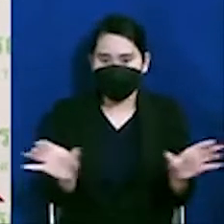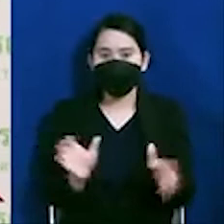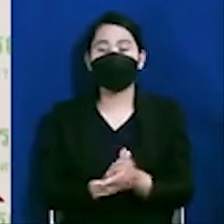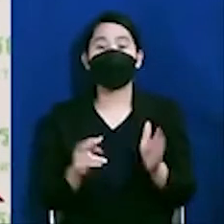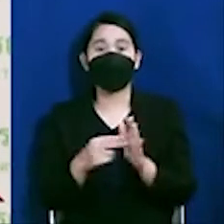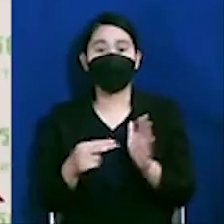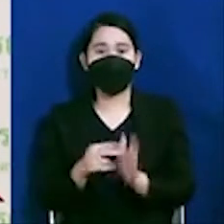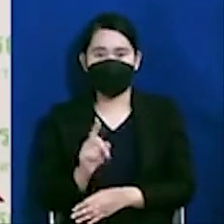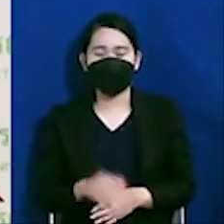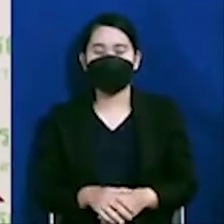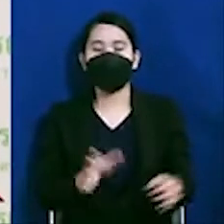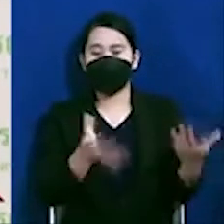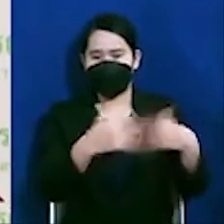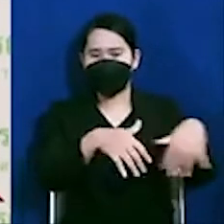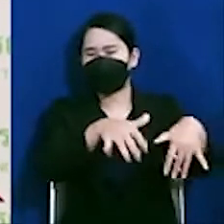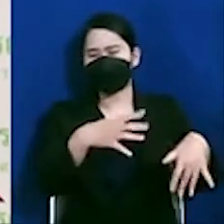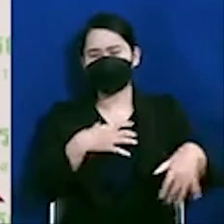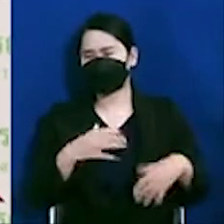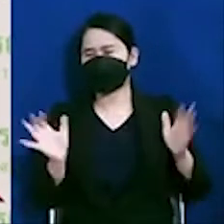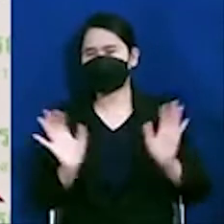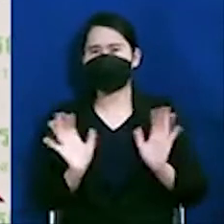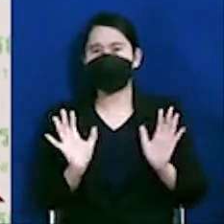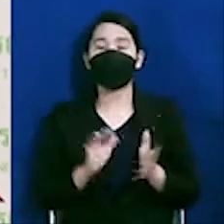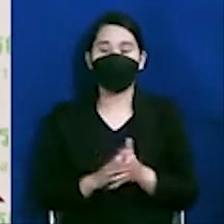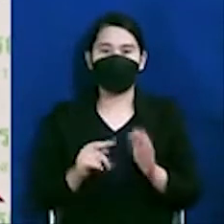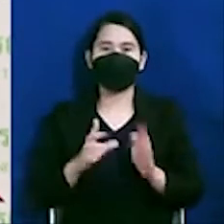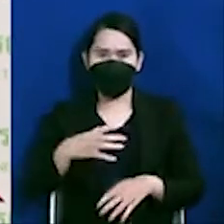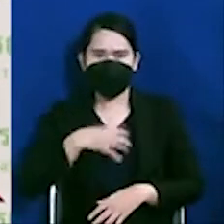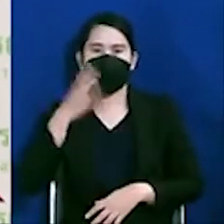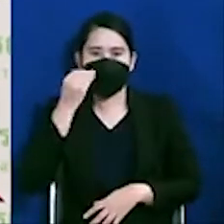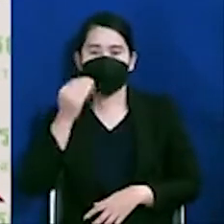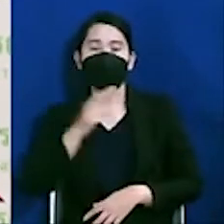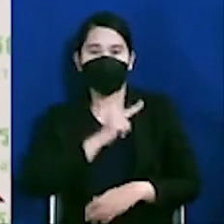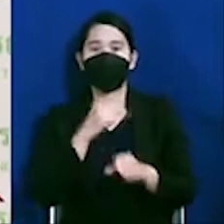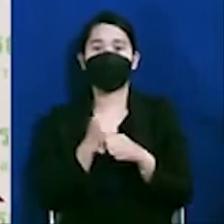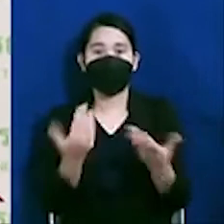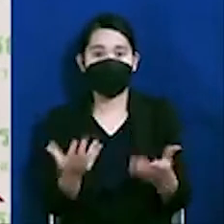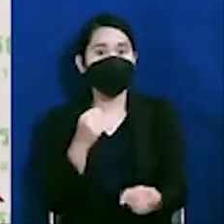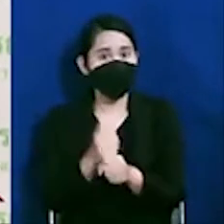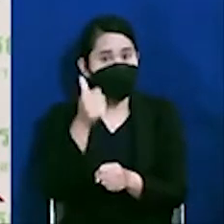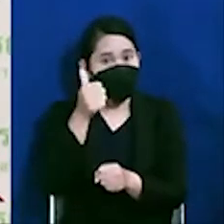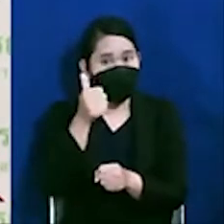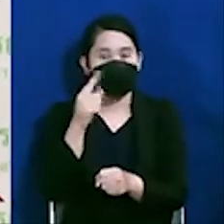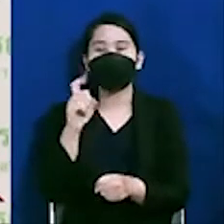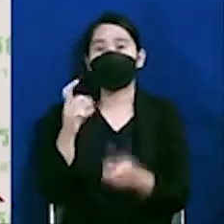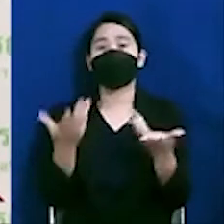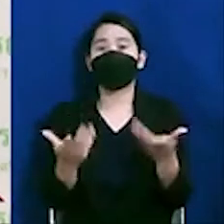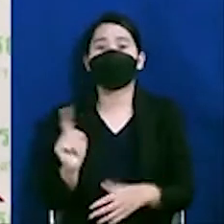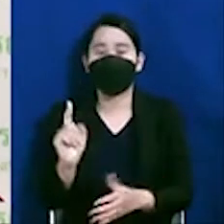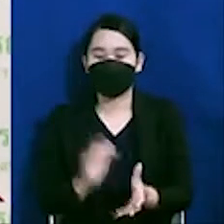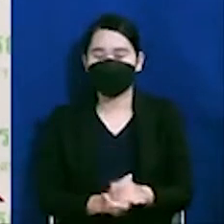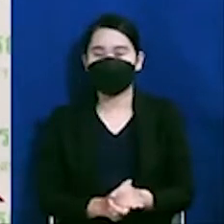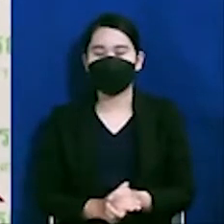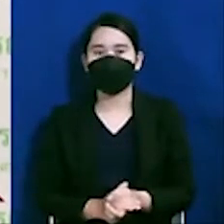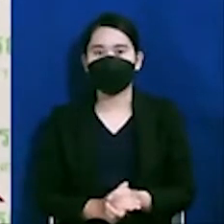ที่เขาอยู่ชุมชนเนี่ยเขาไม่ประสงค์นะครับจะอยู่ชุมชนแต่เขาอยากจะอยู่ที่บ้านเนี้ยจะทำได้หรือไม่นาคว่ามันไม่เข้า